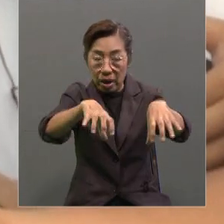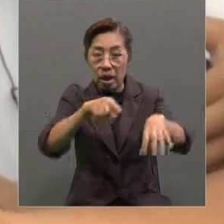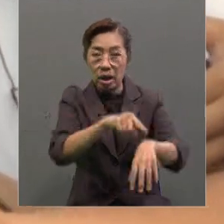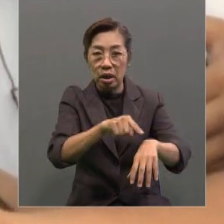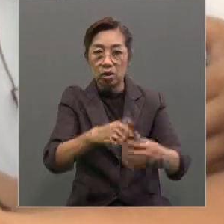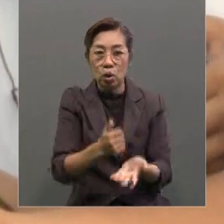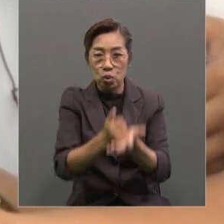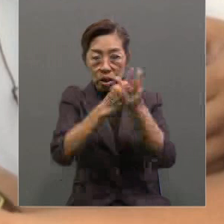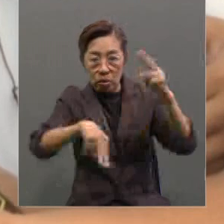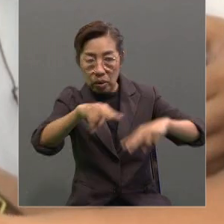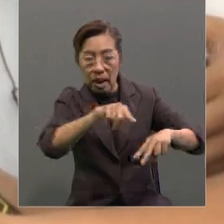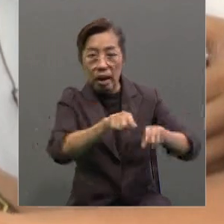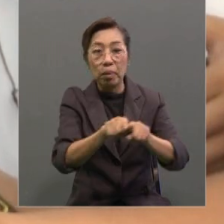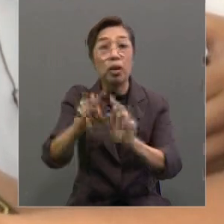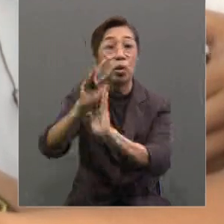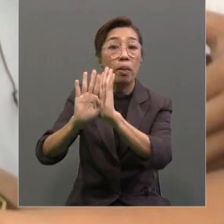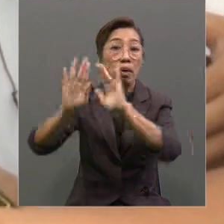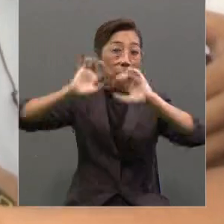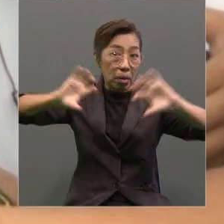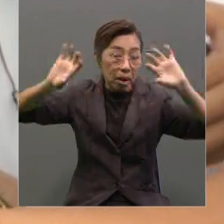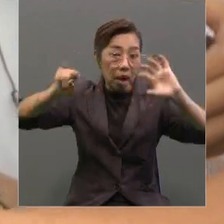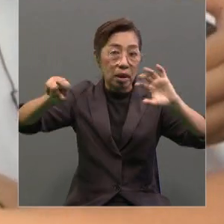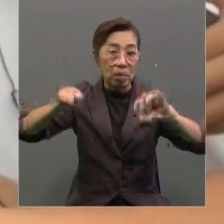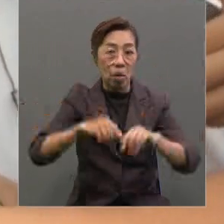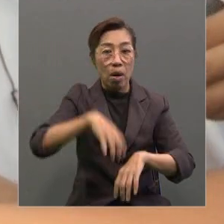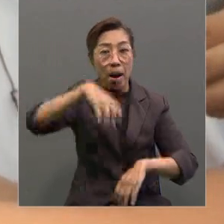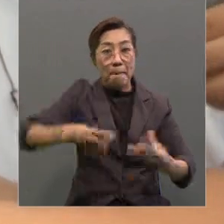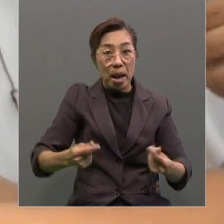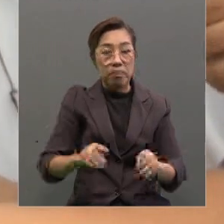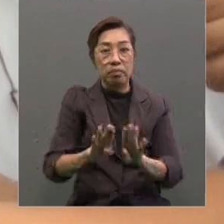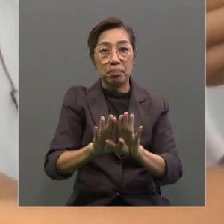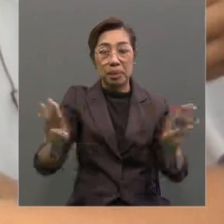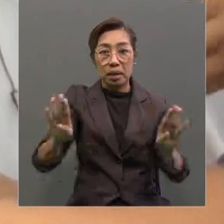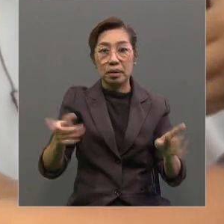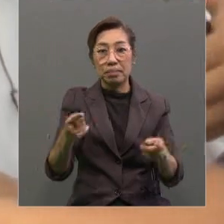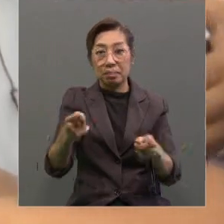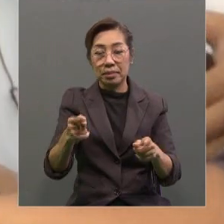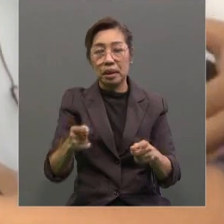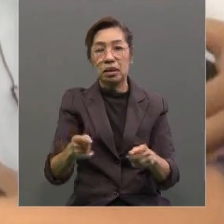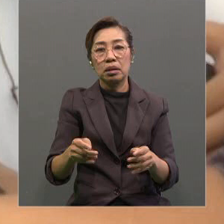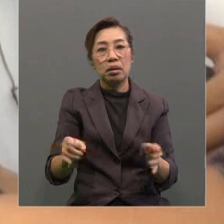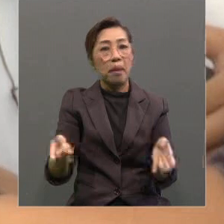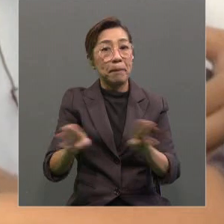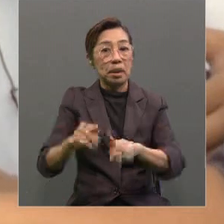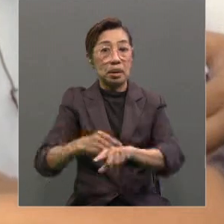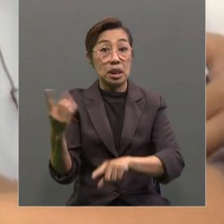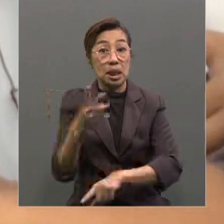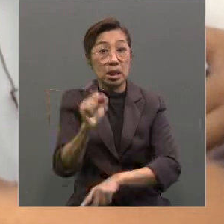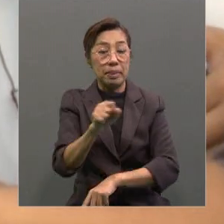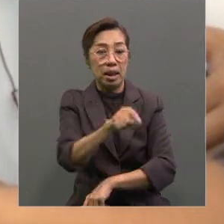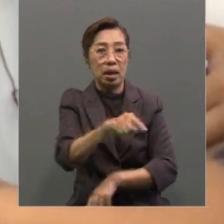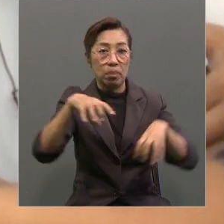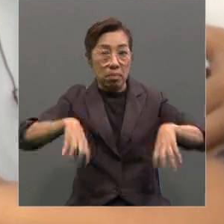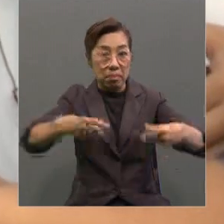ยวข้องกับนโยบายรัฐบาลที่เปิดตีสี่นะครับกาดก็มีส่วนช่วยกับเรามากจะมีการอบรมกาดเข้ามาก